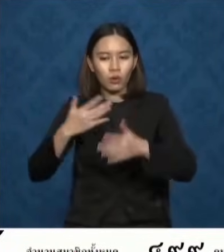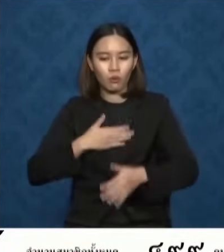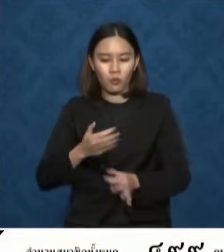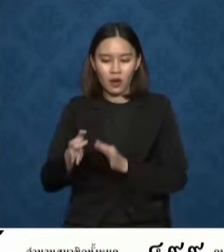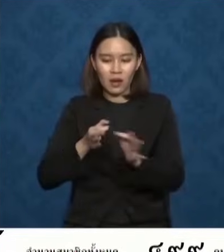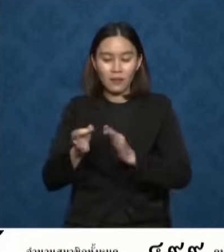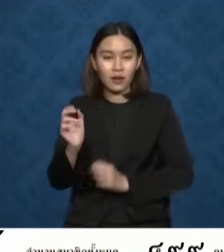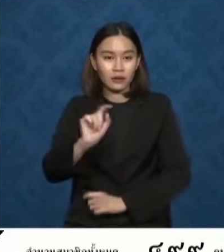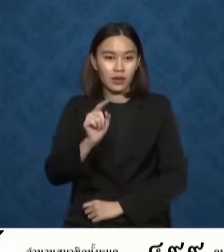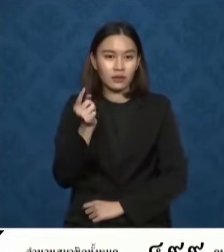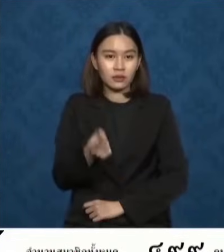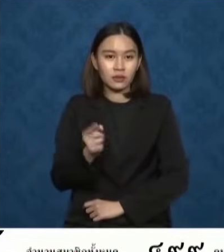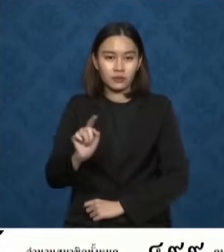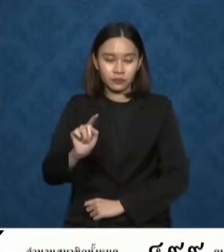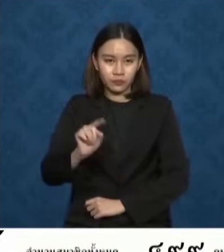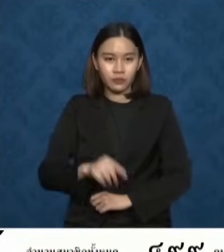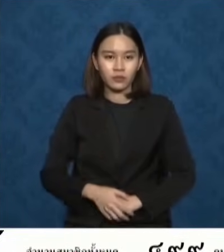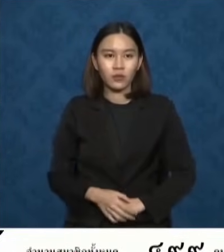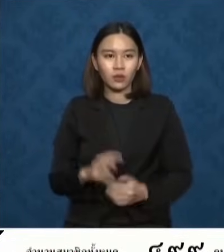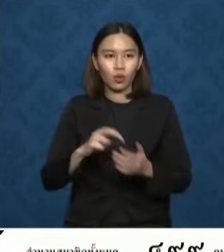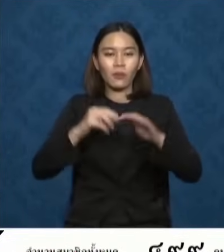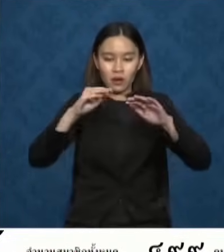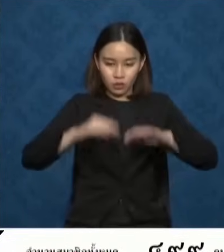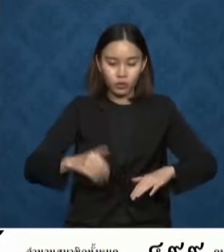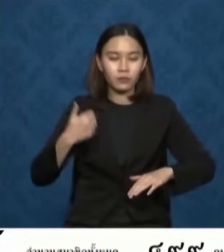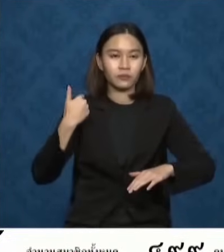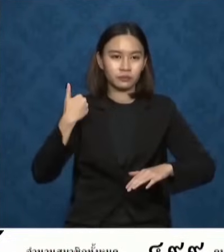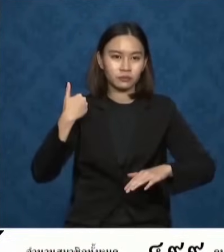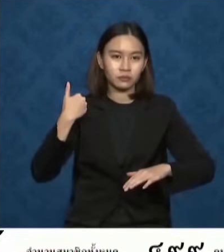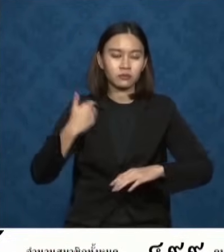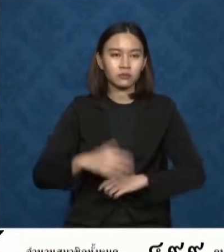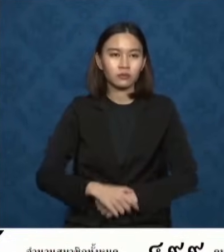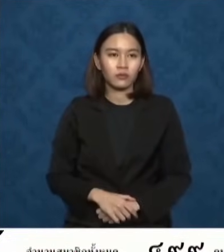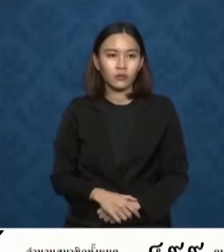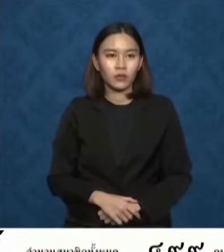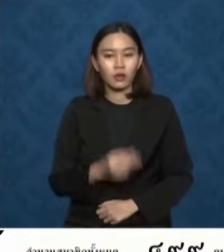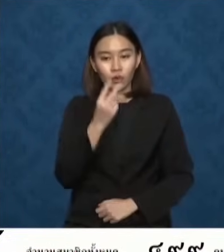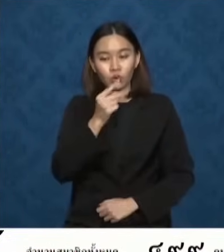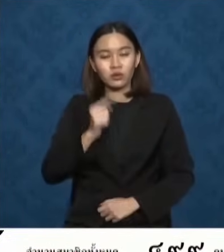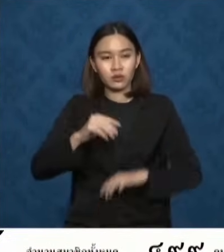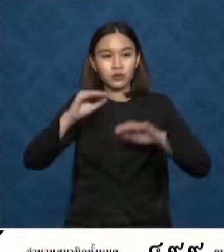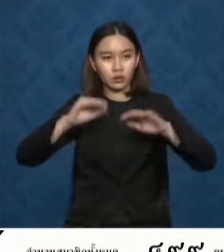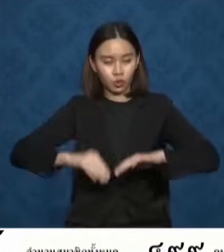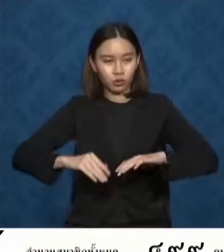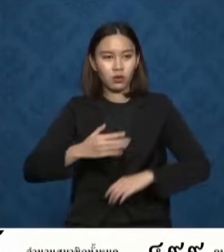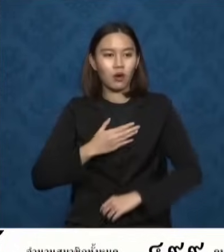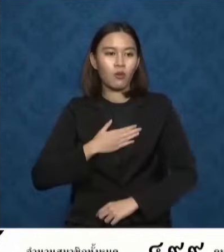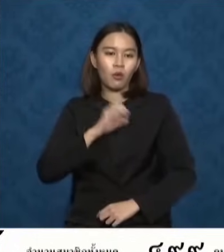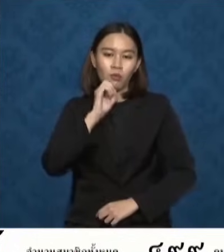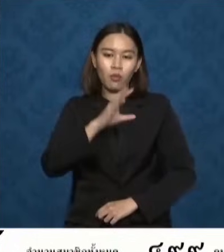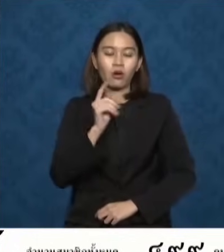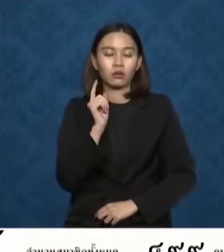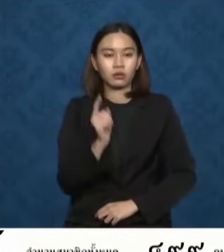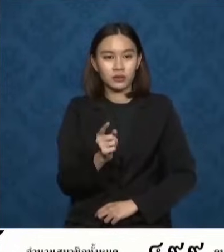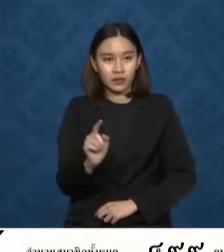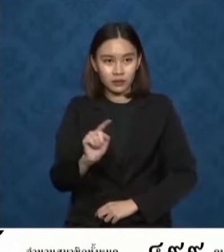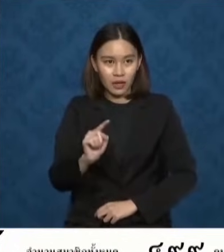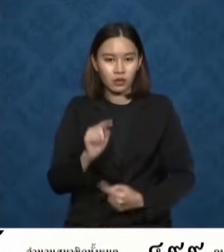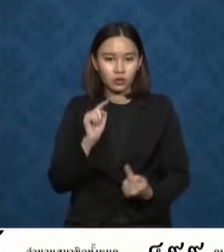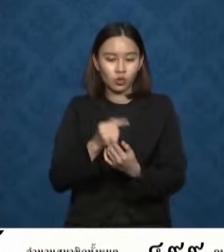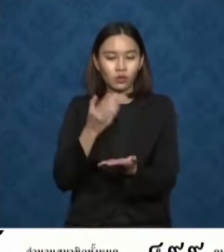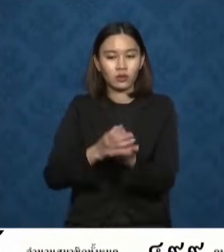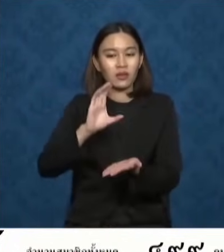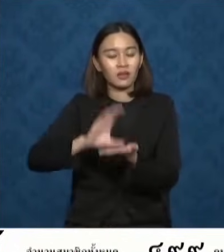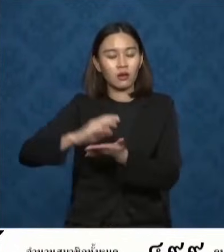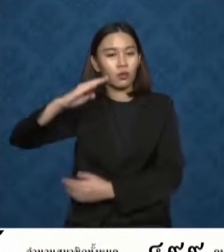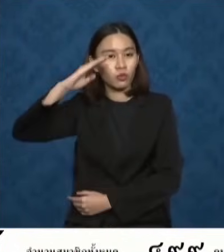ถ้าดูจริงๆแล้วเนี่ยมันคือลดอยู่นะครับนะดูจริงๆแต่ว่าผมเรียนตรงๆว่างบประมาณของกองทั